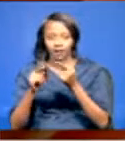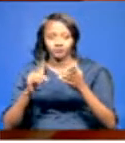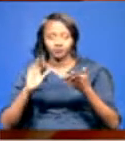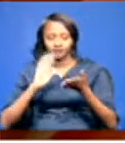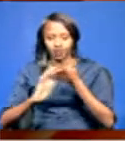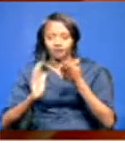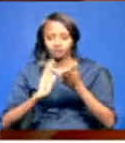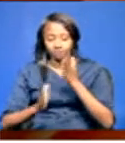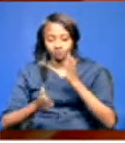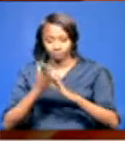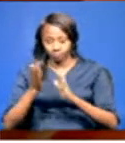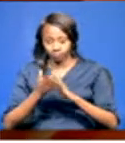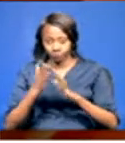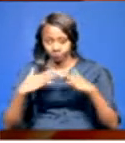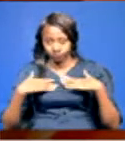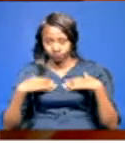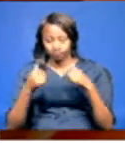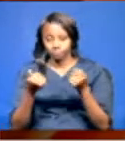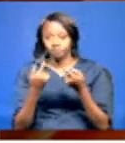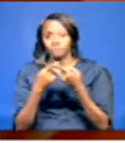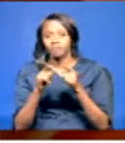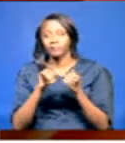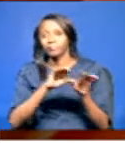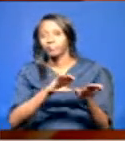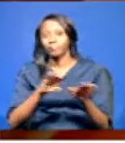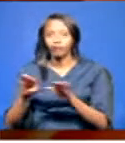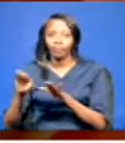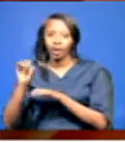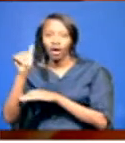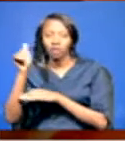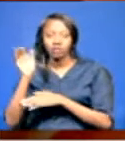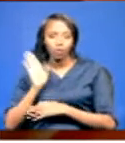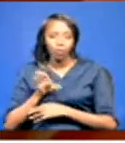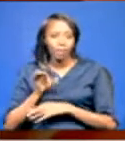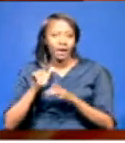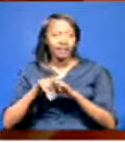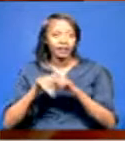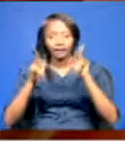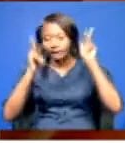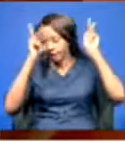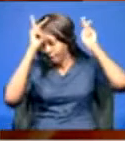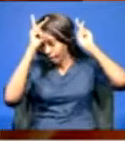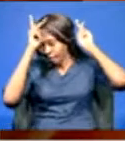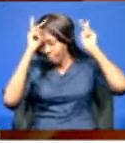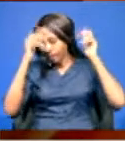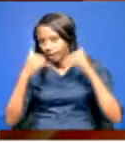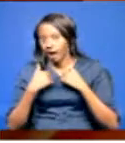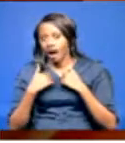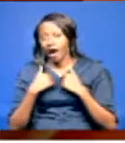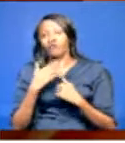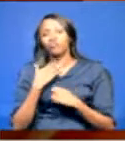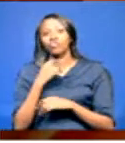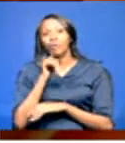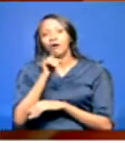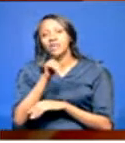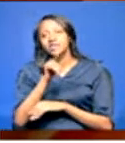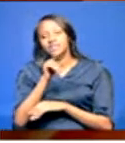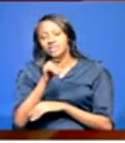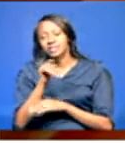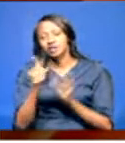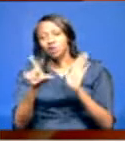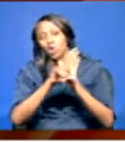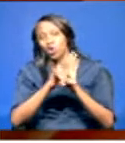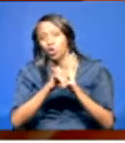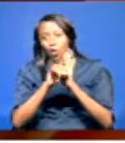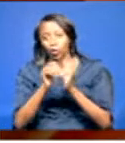Na sasa katika lishe shuleni, ambapo mbunge mwanamke wa kaunti ya Kakamega Elsie Muhanda anataka kuwepo kwa sheria ya kusimamia mpango wa